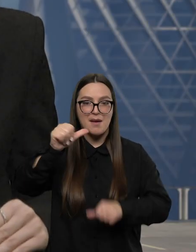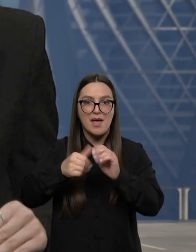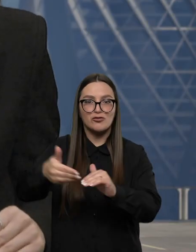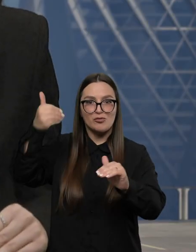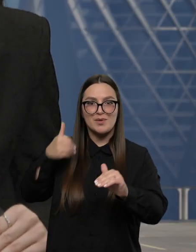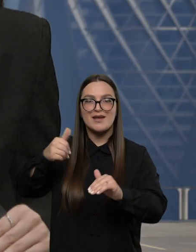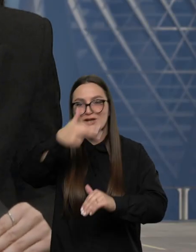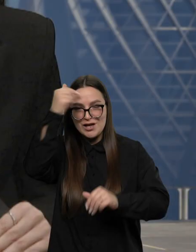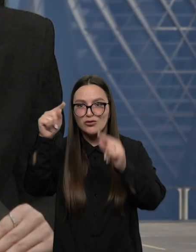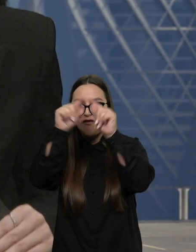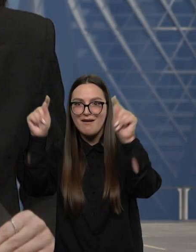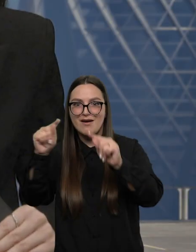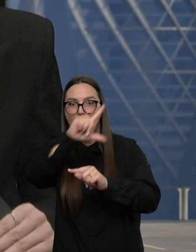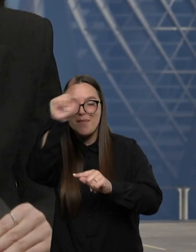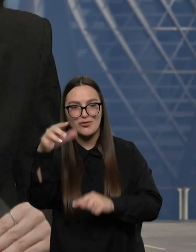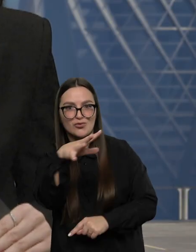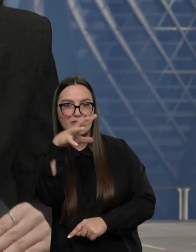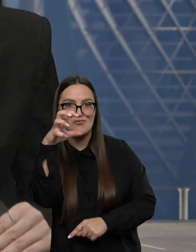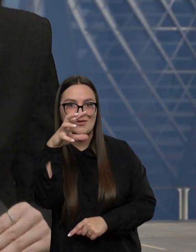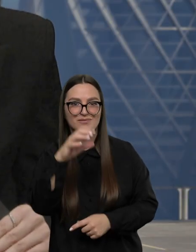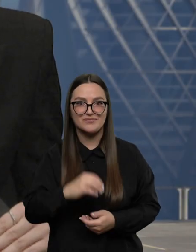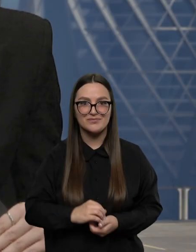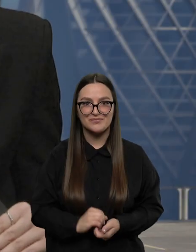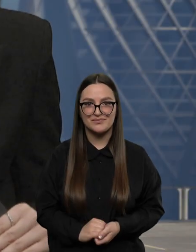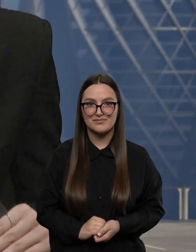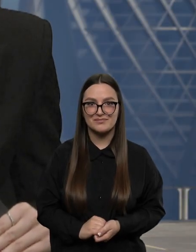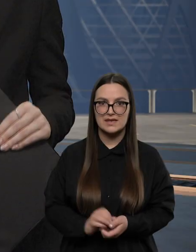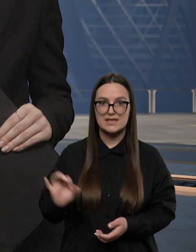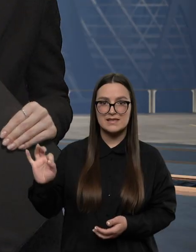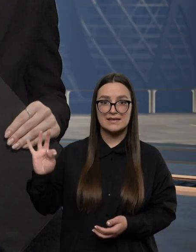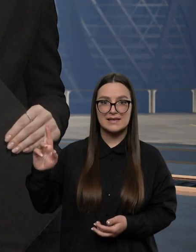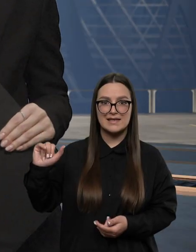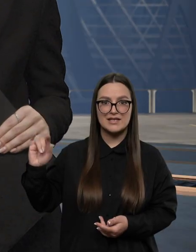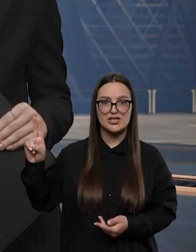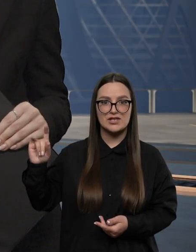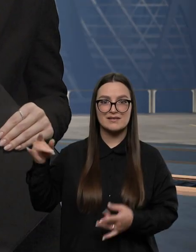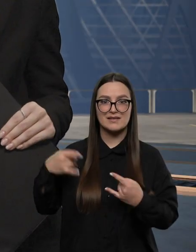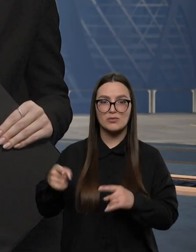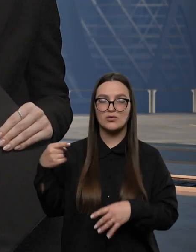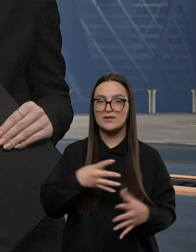metų žvelgusi Lietuvos geografinį atvaizdą nematomoje mėnulio pusėje. Straižys gimė